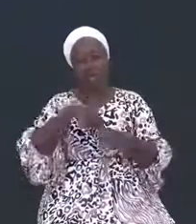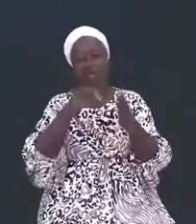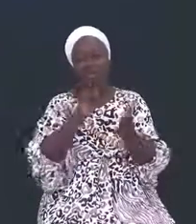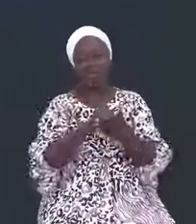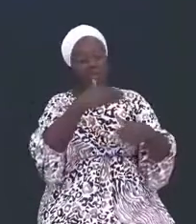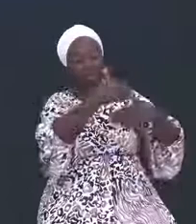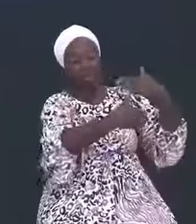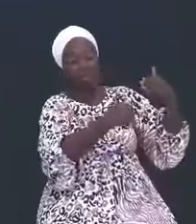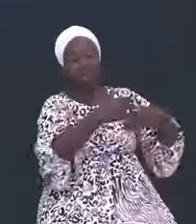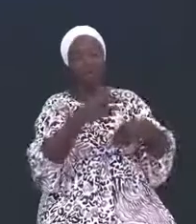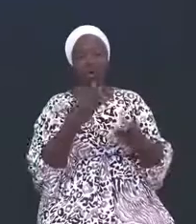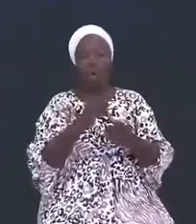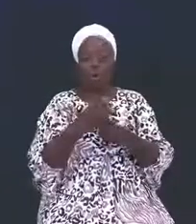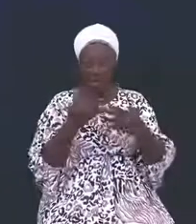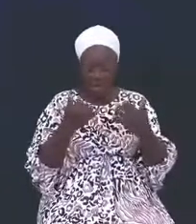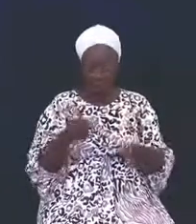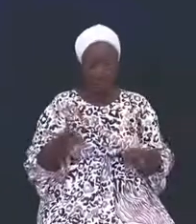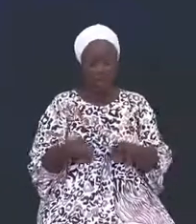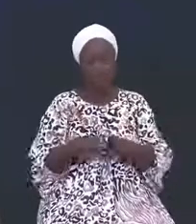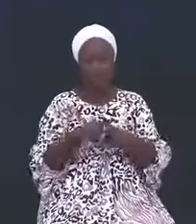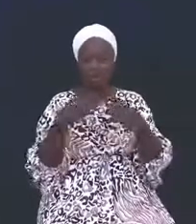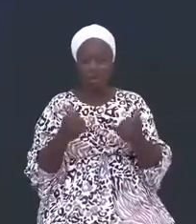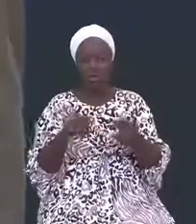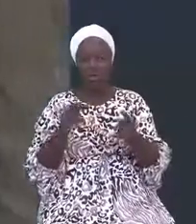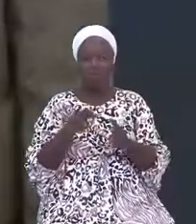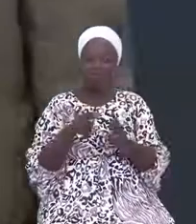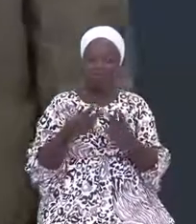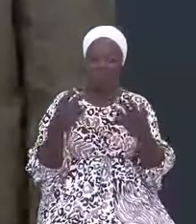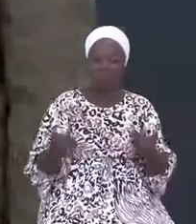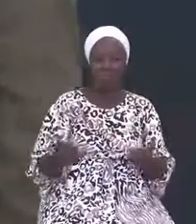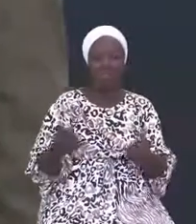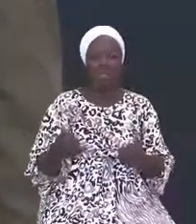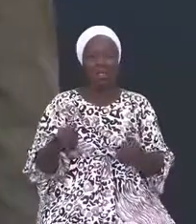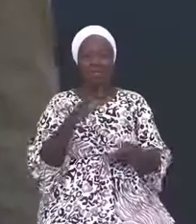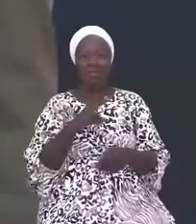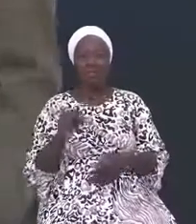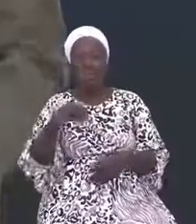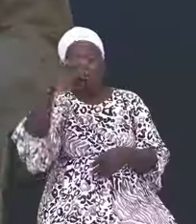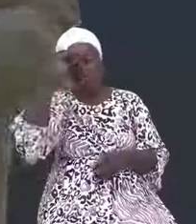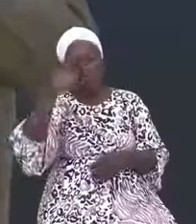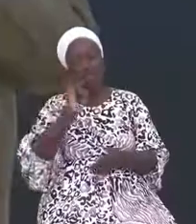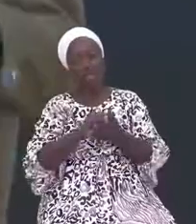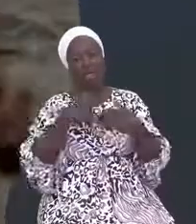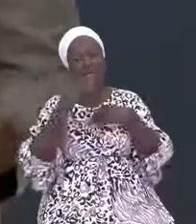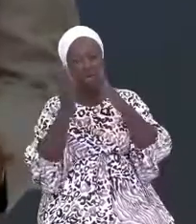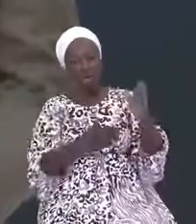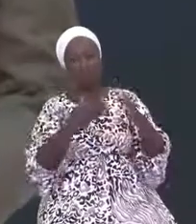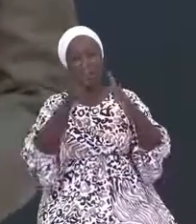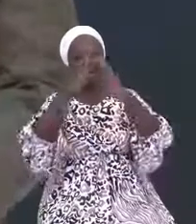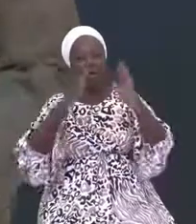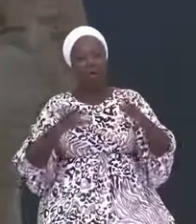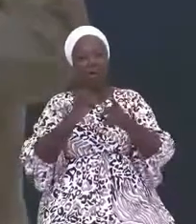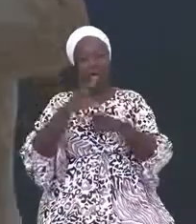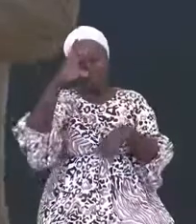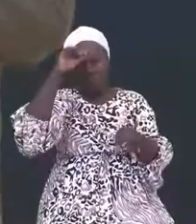génération ou dans notre génération, je vous le dis, en vérité, il n'est personne qui est ayant quitté à cause de moi et